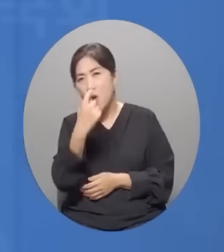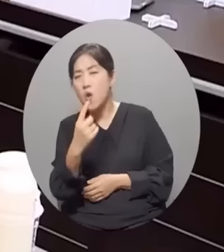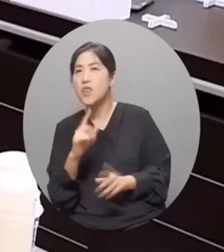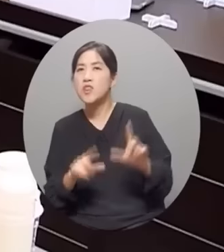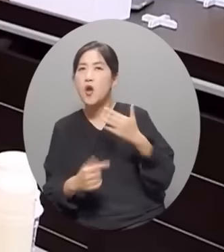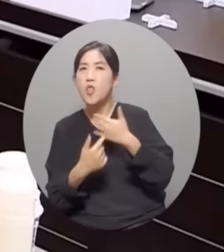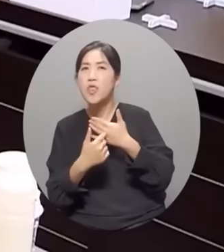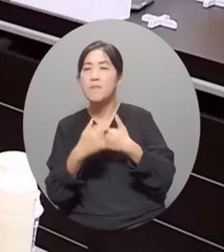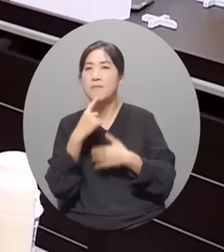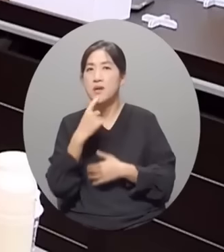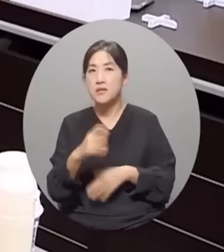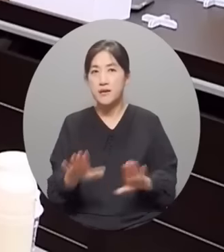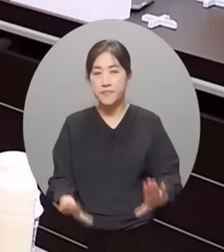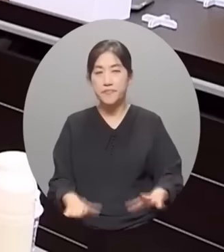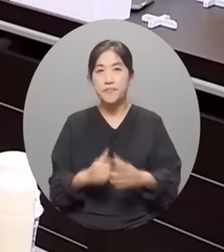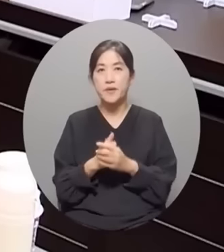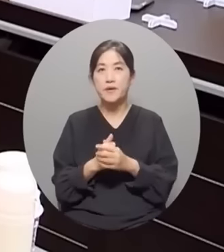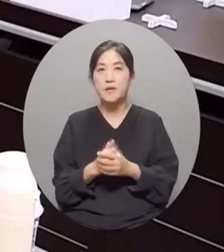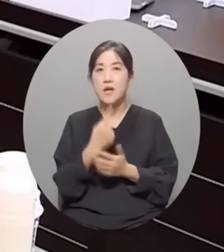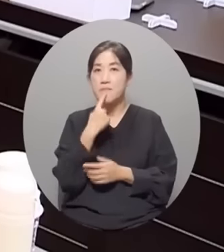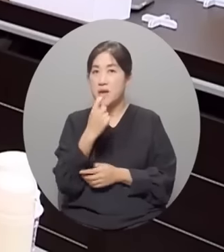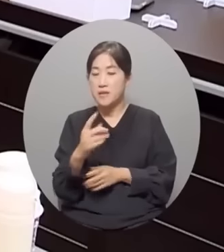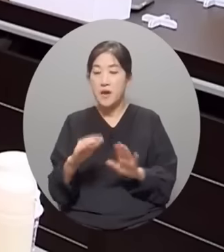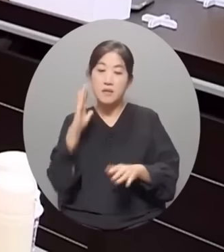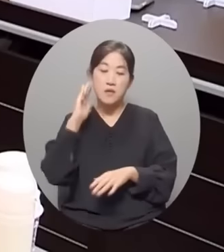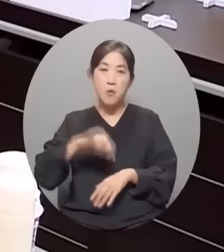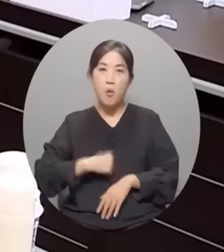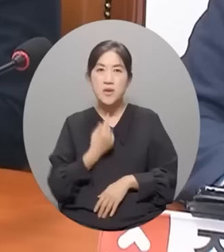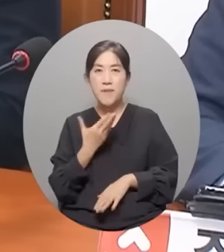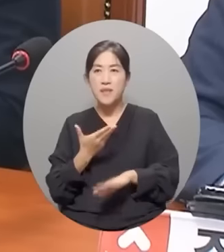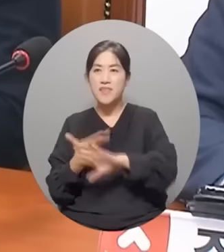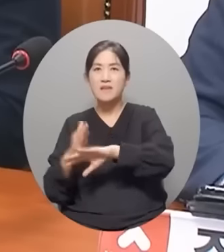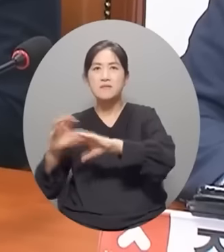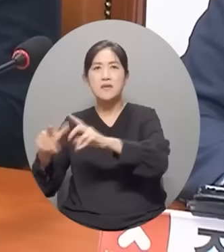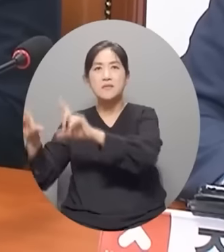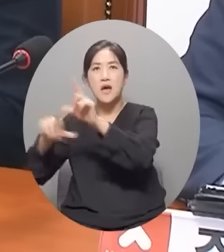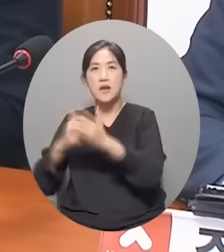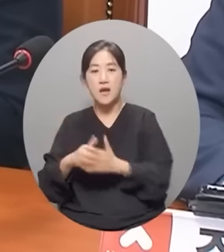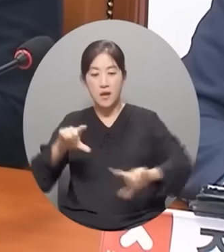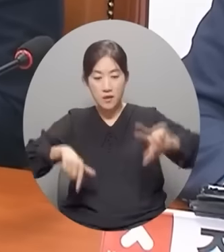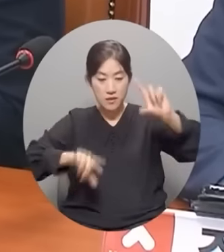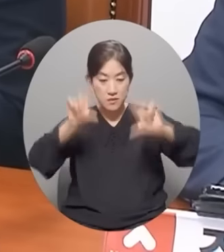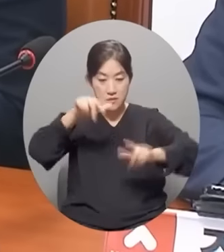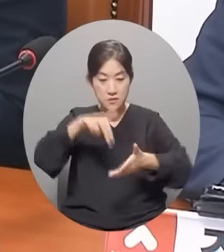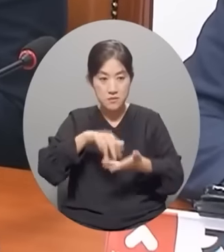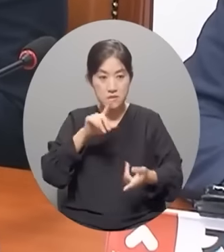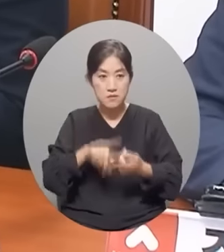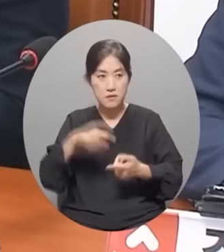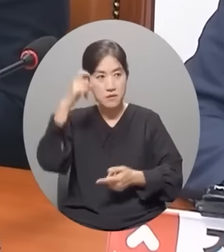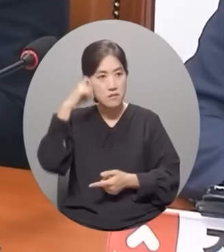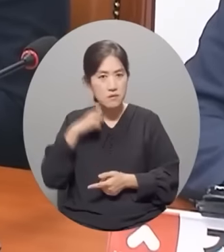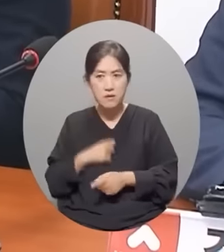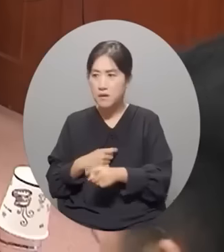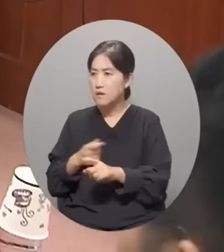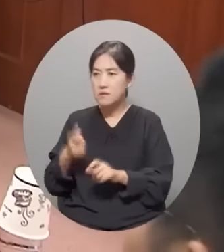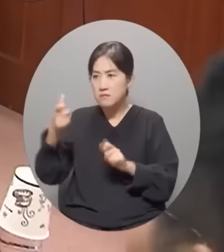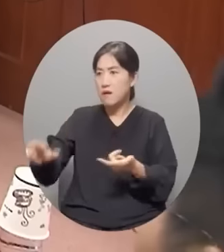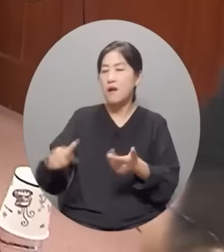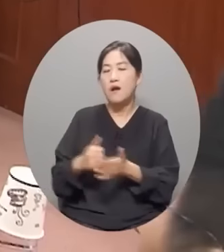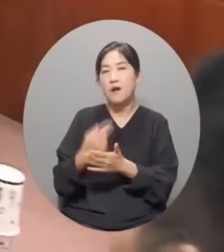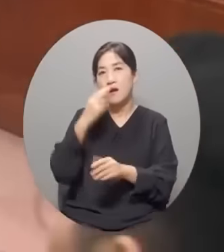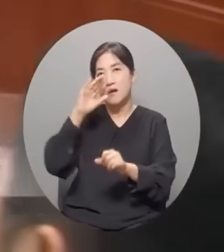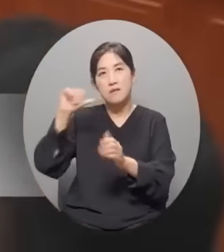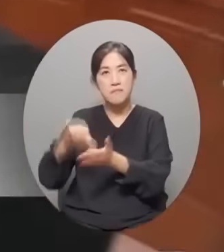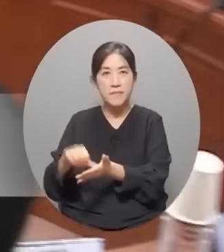해서 대통령 혼자 딴 세상에 사는 것 같다 현실 인식에 참담함을 느낀다는 반응도 나왔습니다